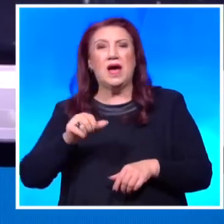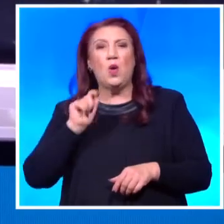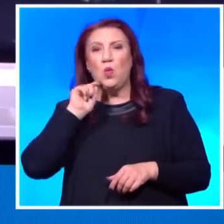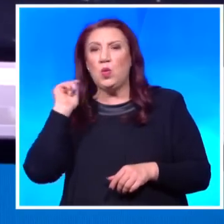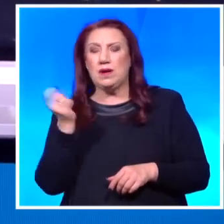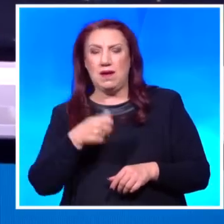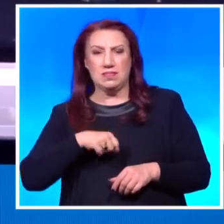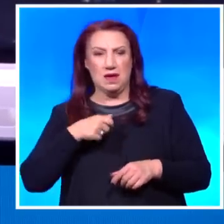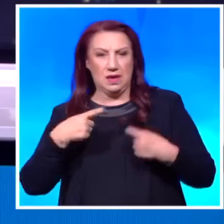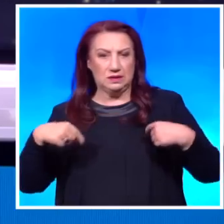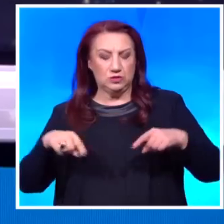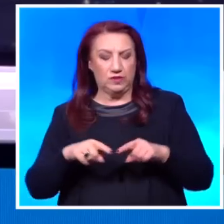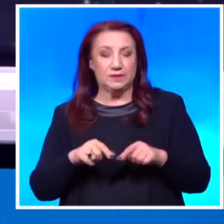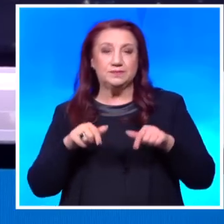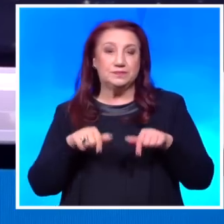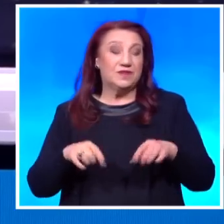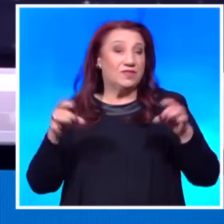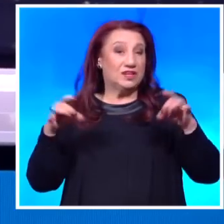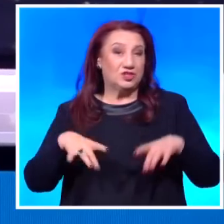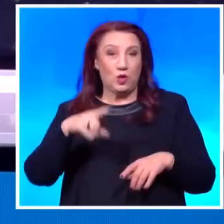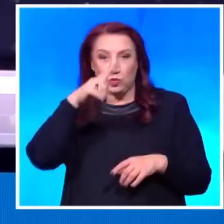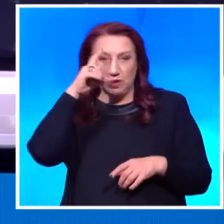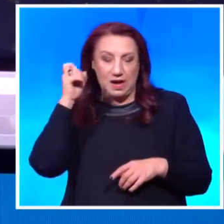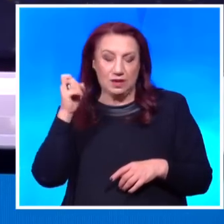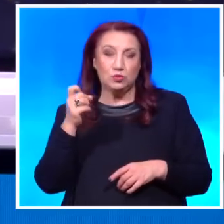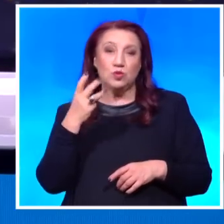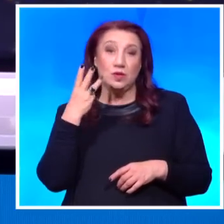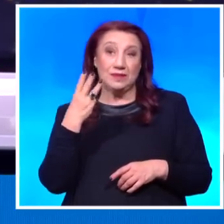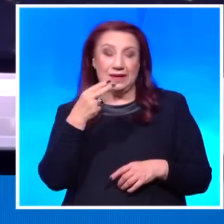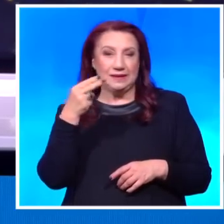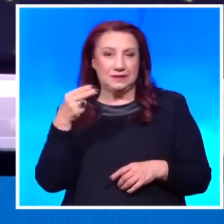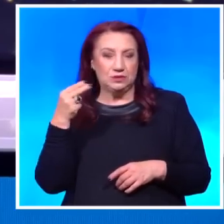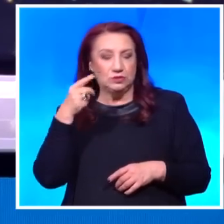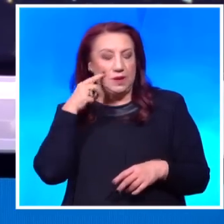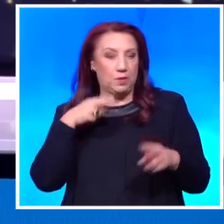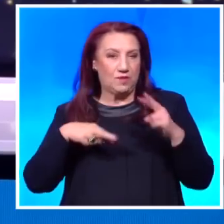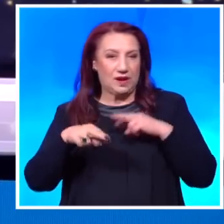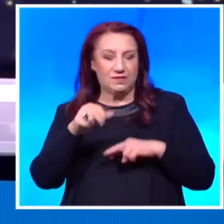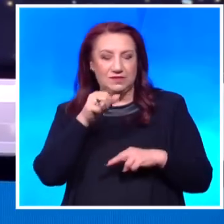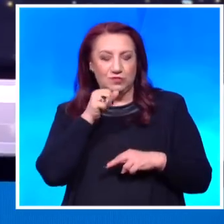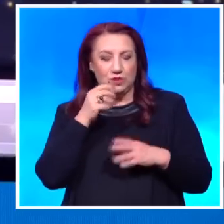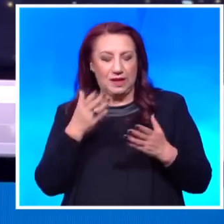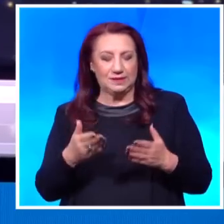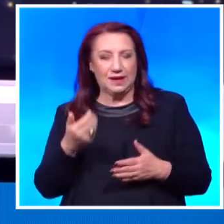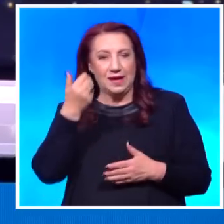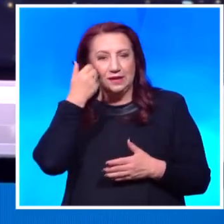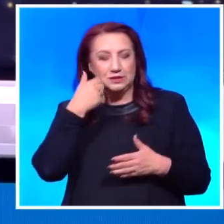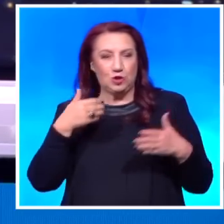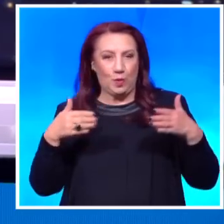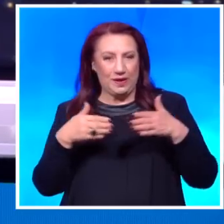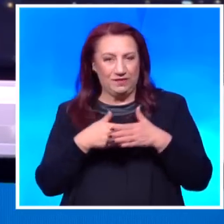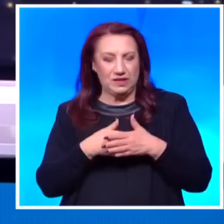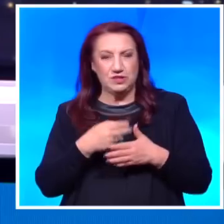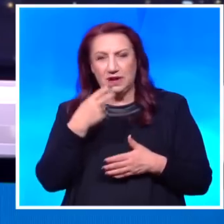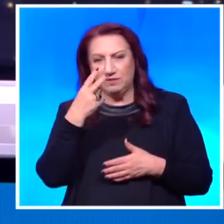три институции мерят качеството на морската вода. Добър вечер. Започва централната емисия новини на BTV. Аз съм Виктория Петрова. Добър вечер. Аз съм